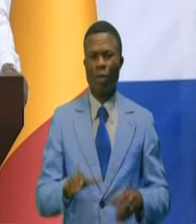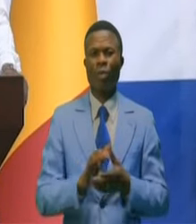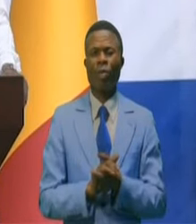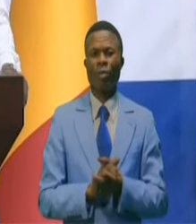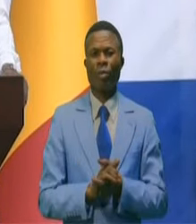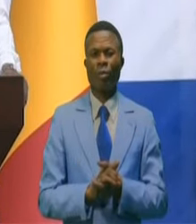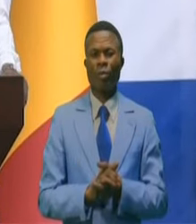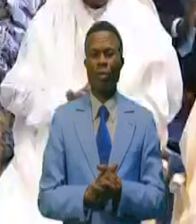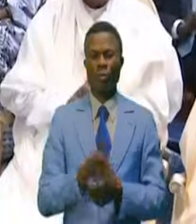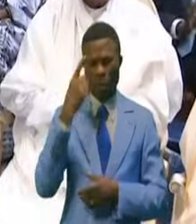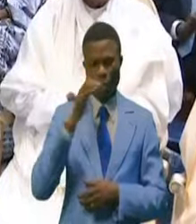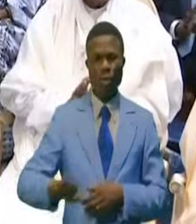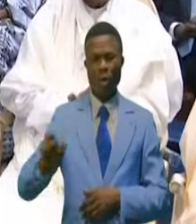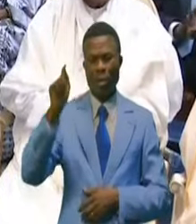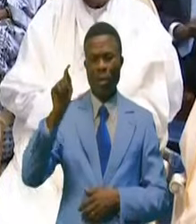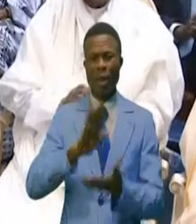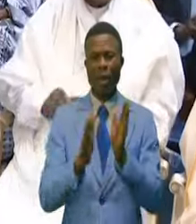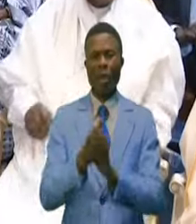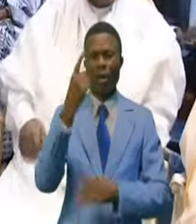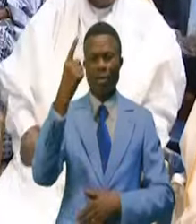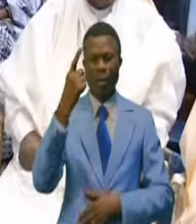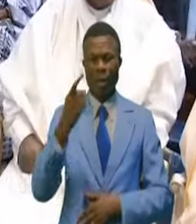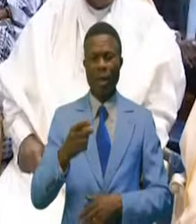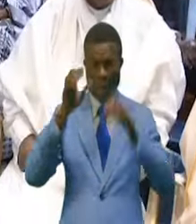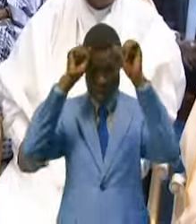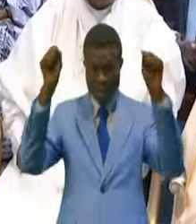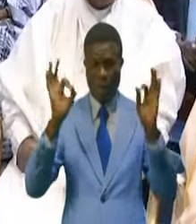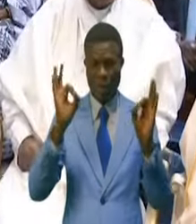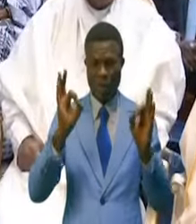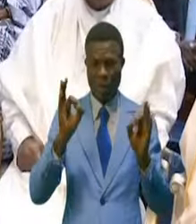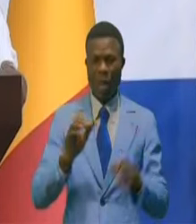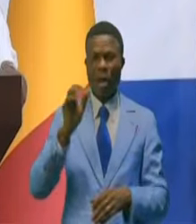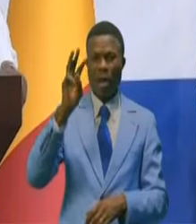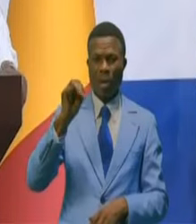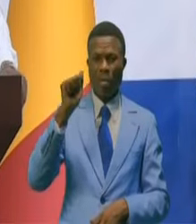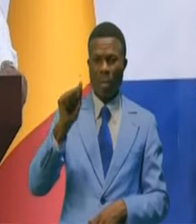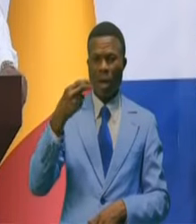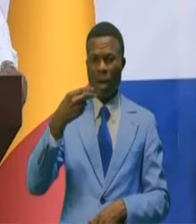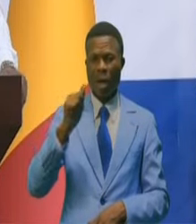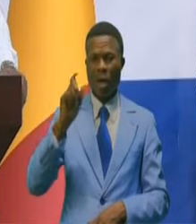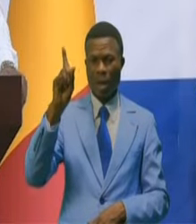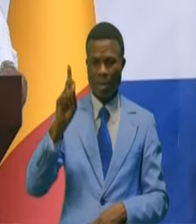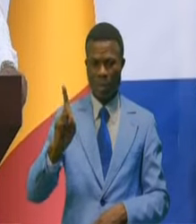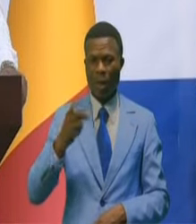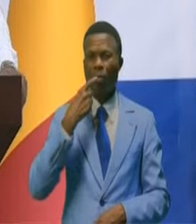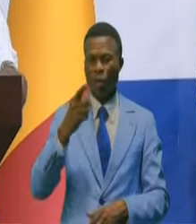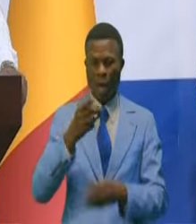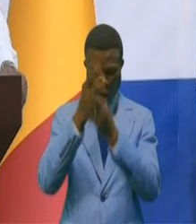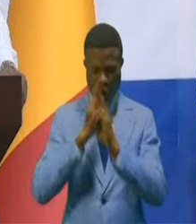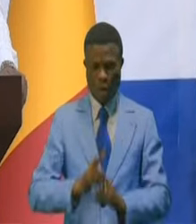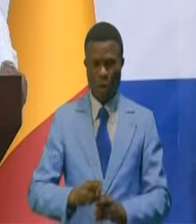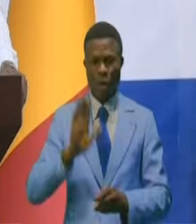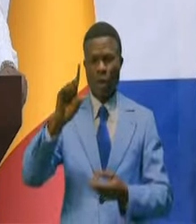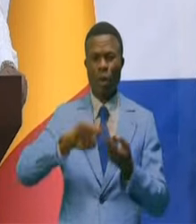Congo pour un Tchad uni, Mahamat Idriss Déby Itno, une fois de plus, a honoré